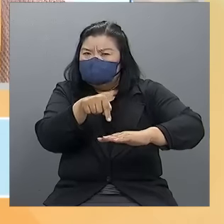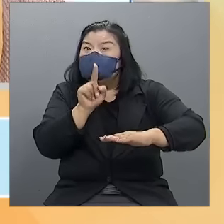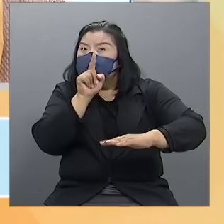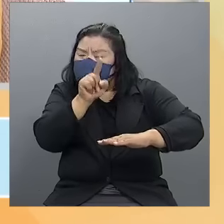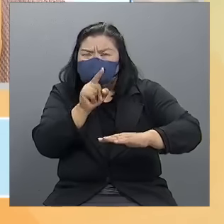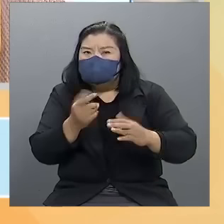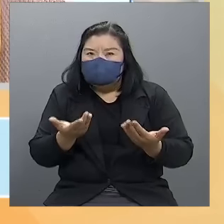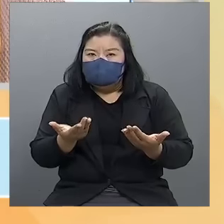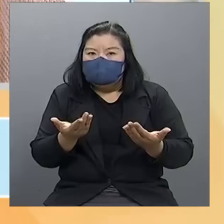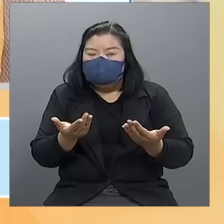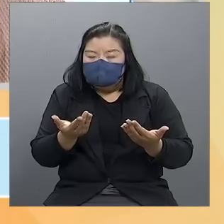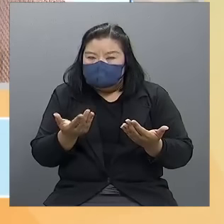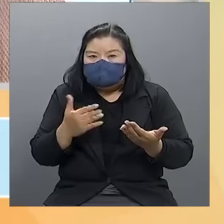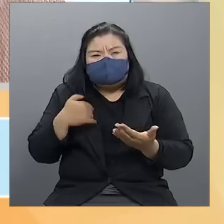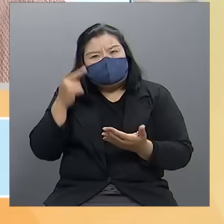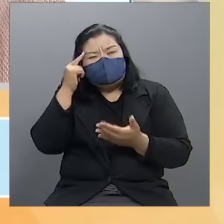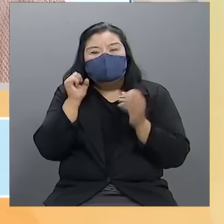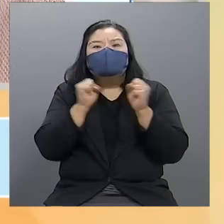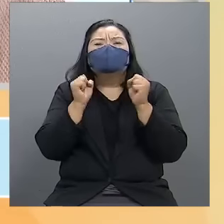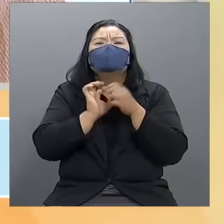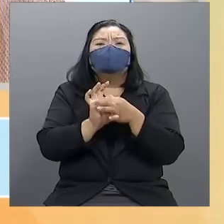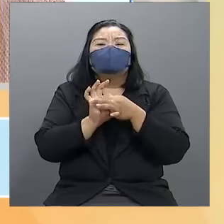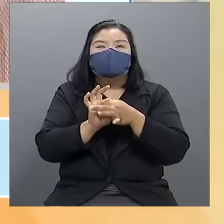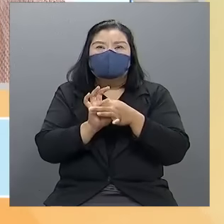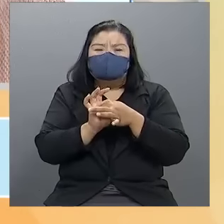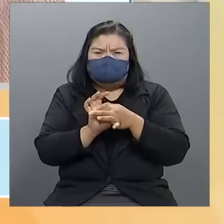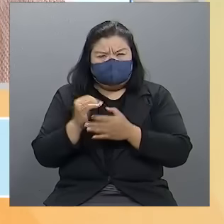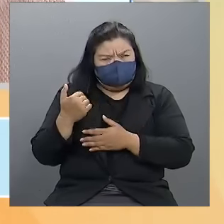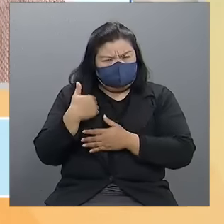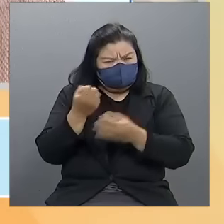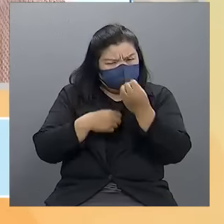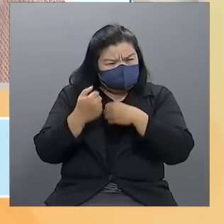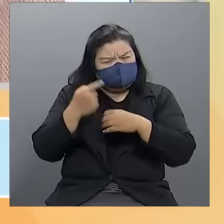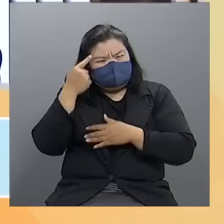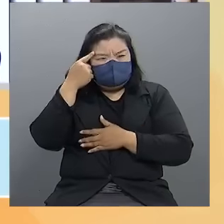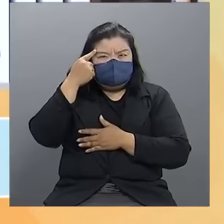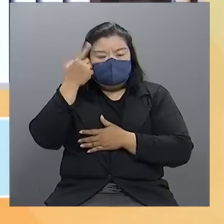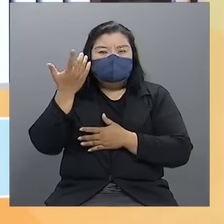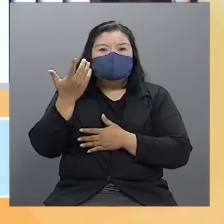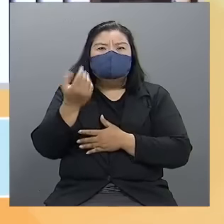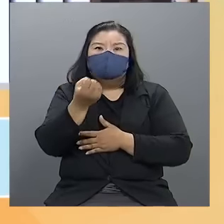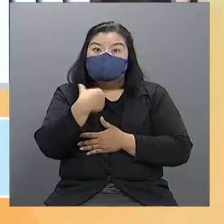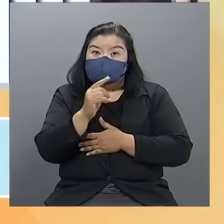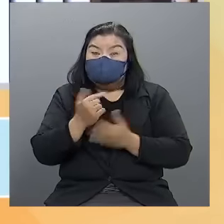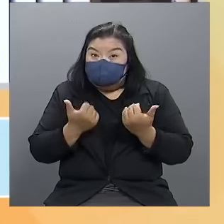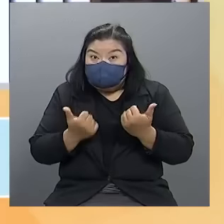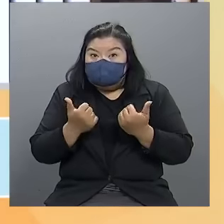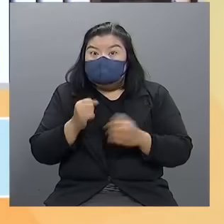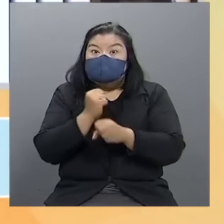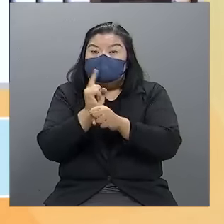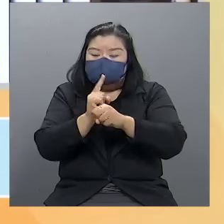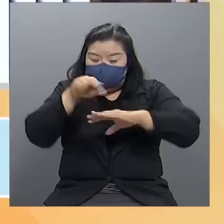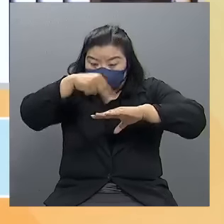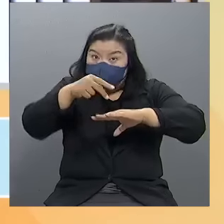หลายคนมคามกัวลแลที่คหมอพูดมัมหลายสาเหตุที่เกิดขได้เหมอนกันนะรักษาเดีนรักษายากมยครัมันจะรักษาหายมคุหมอครั